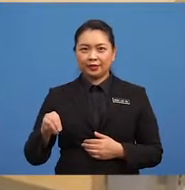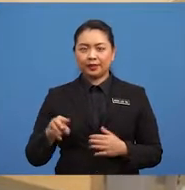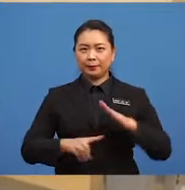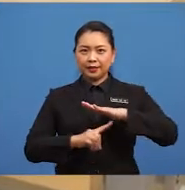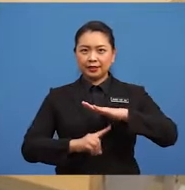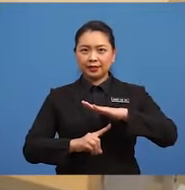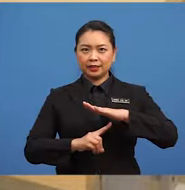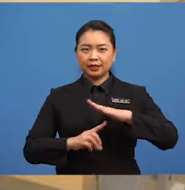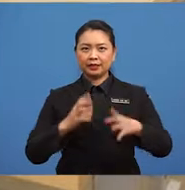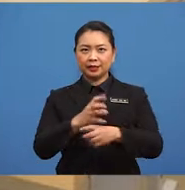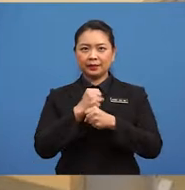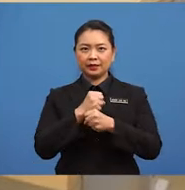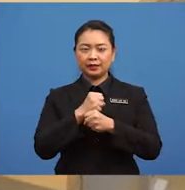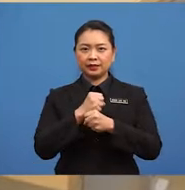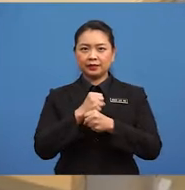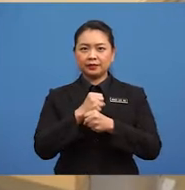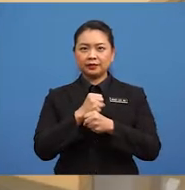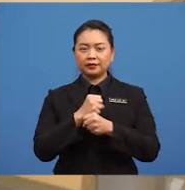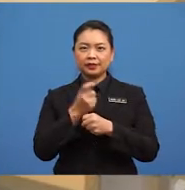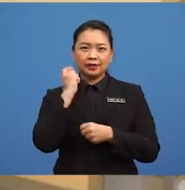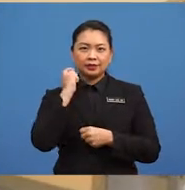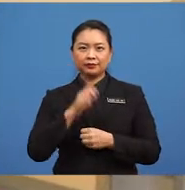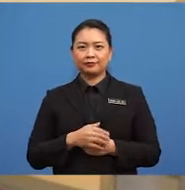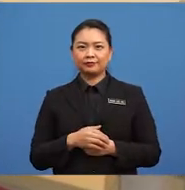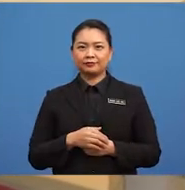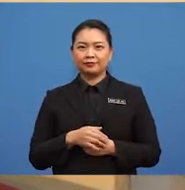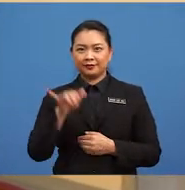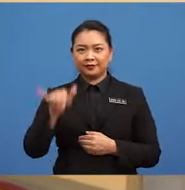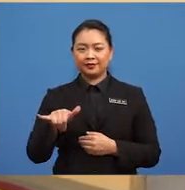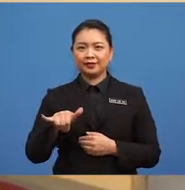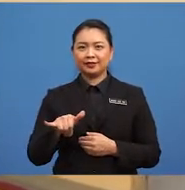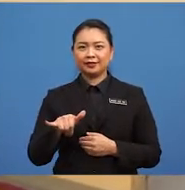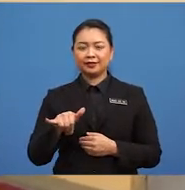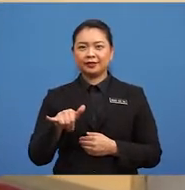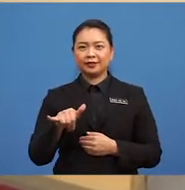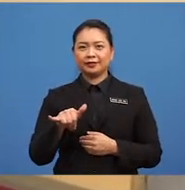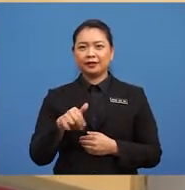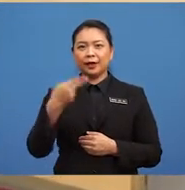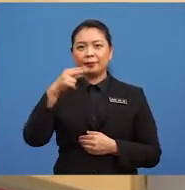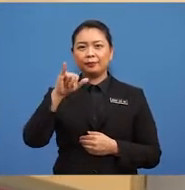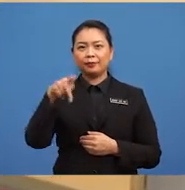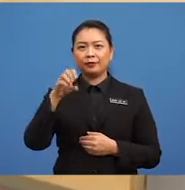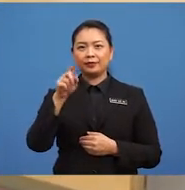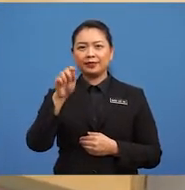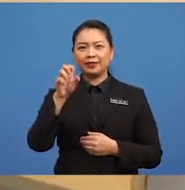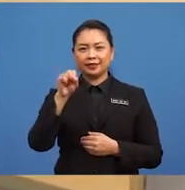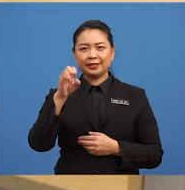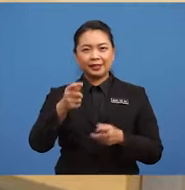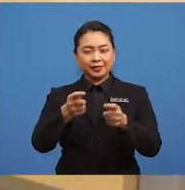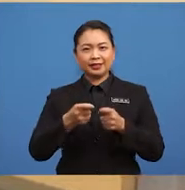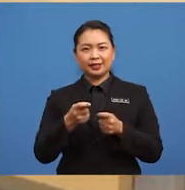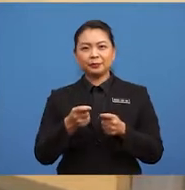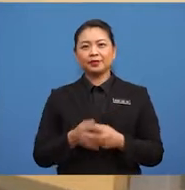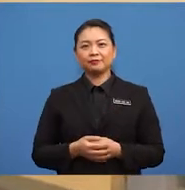Murid-murid, berdasarkan dapatan yang diperolehi, ya, hipotesis diterima di